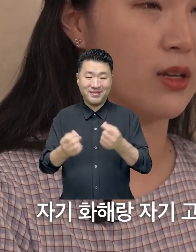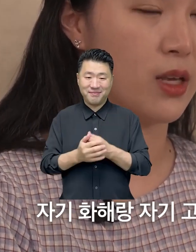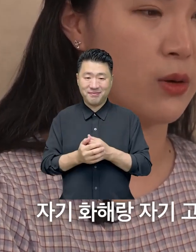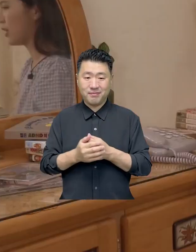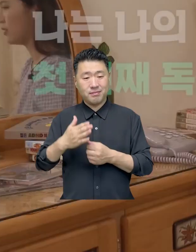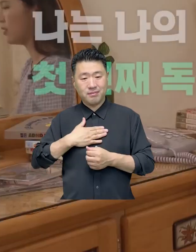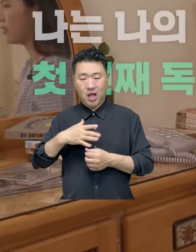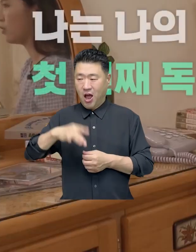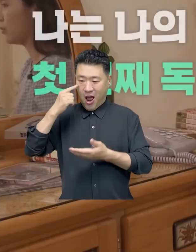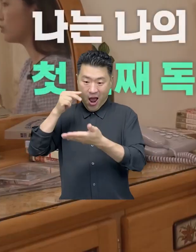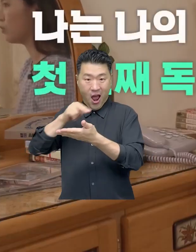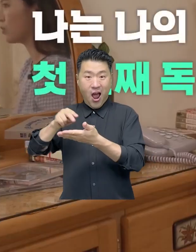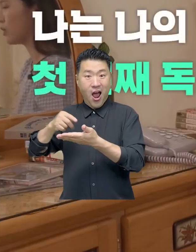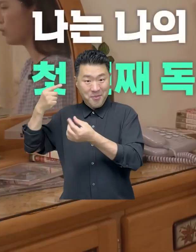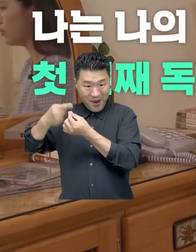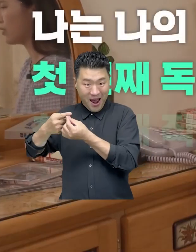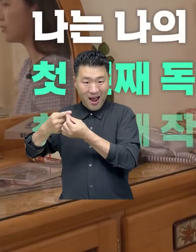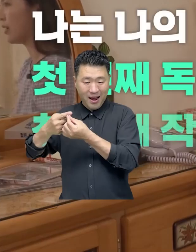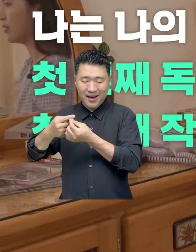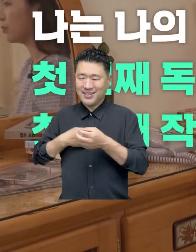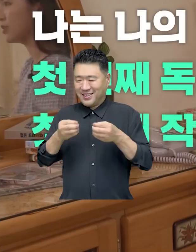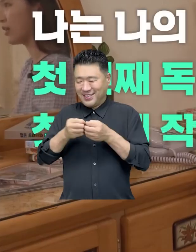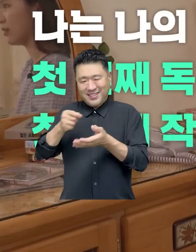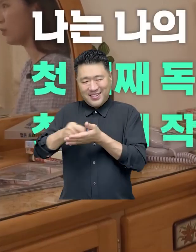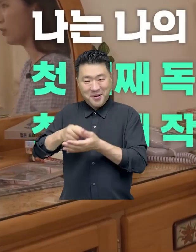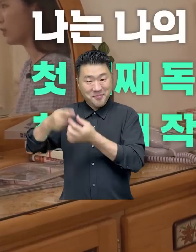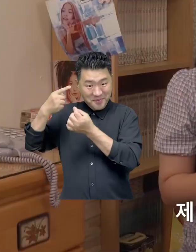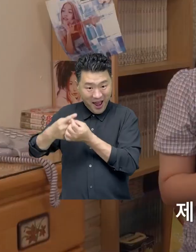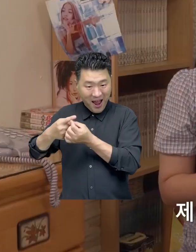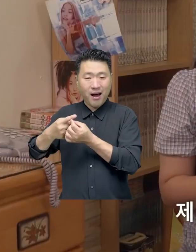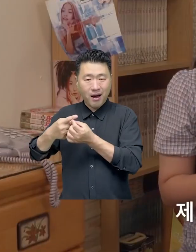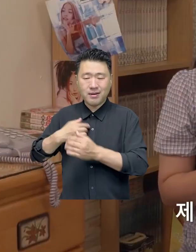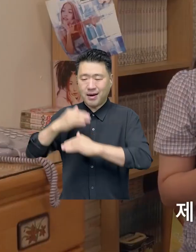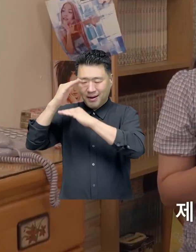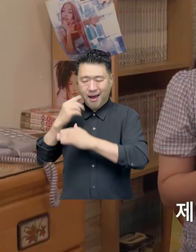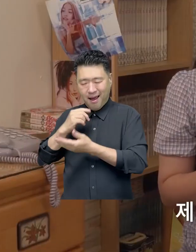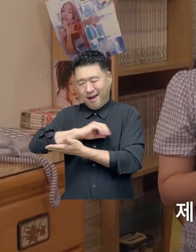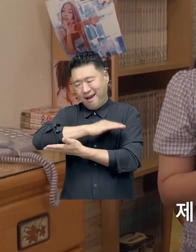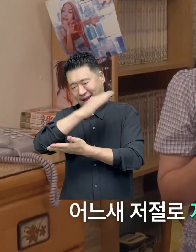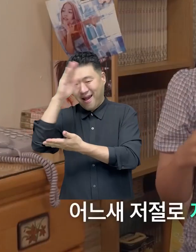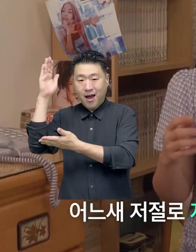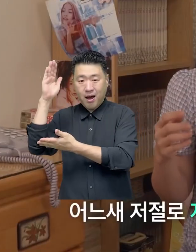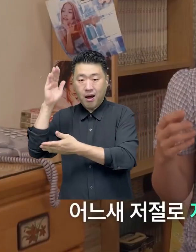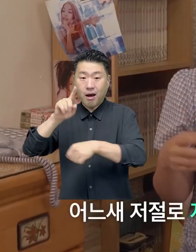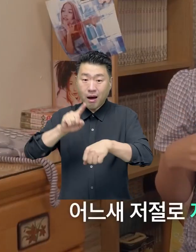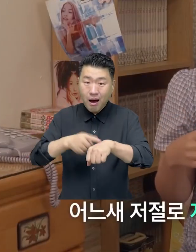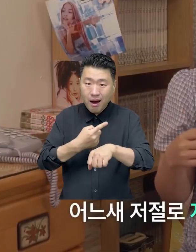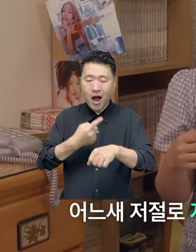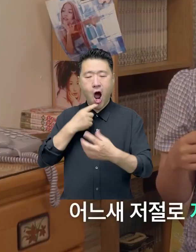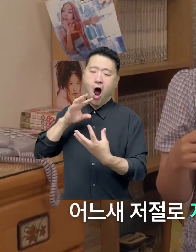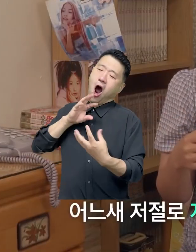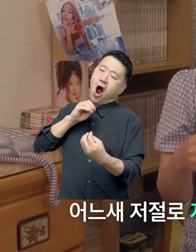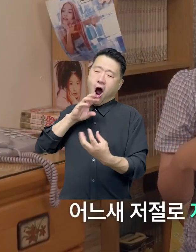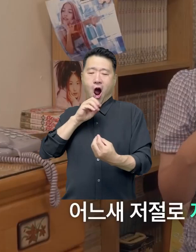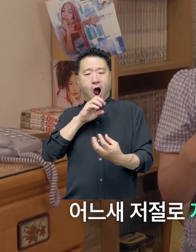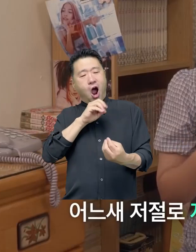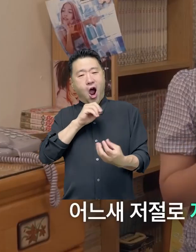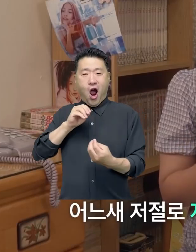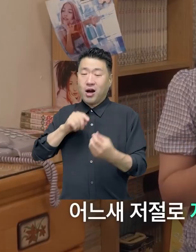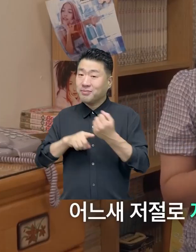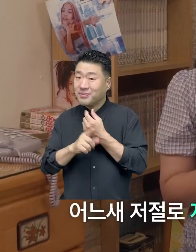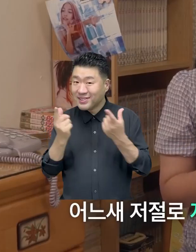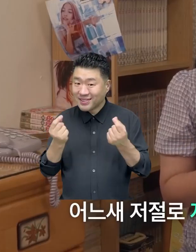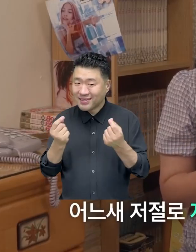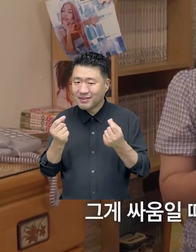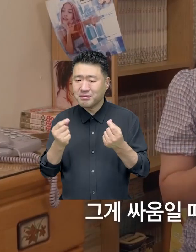크다고 생각해요. 나는 나의 첫 번째 독자고 나는 나의 첫 번째 작가고 제 얘기를 쓰다 보면 어느새 되게 저절로 자기와의 대화가